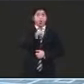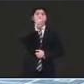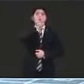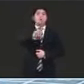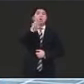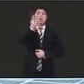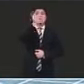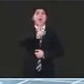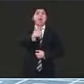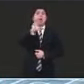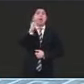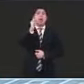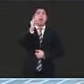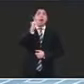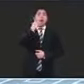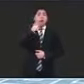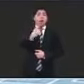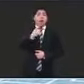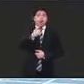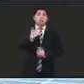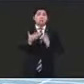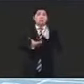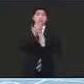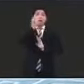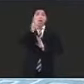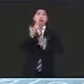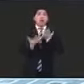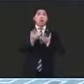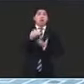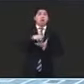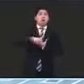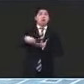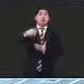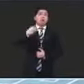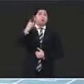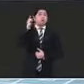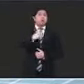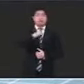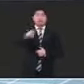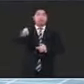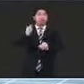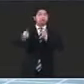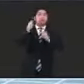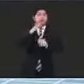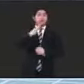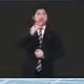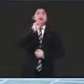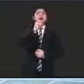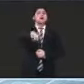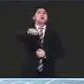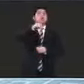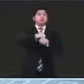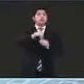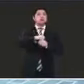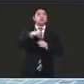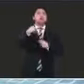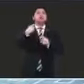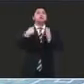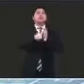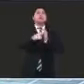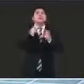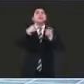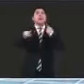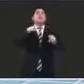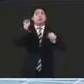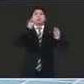milyar liranın üzerinde bir kaynak kullanmıştır gençlerimiz için çeşitli isimler altında